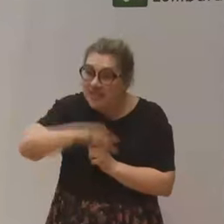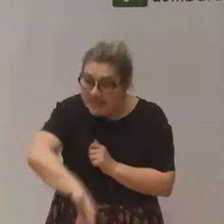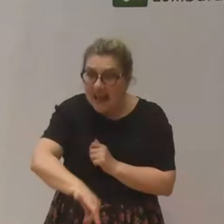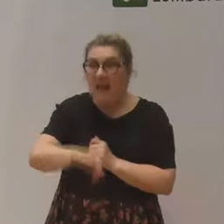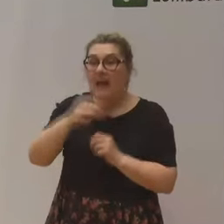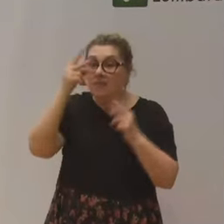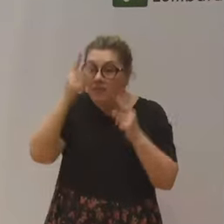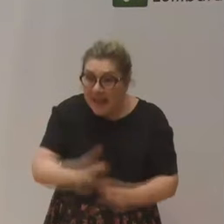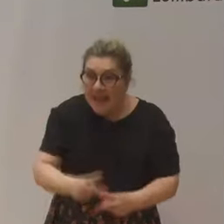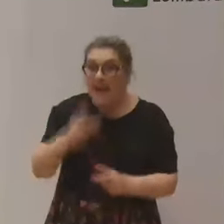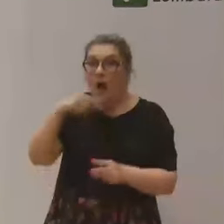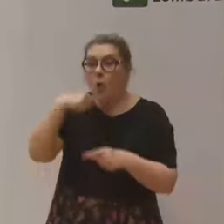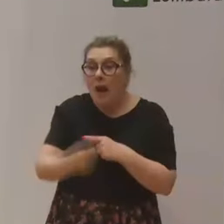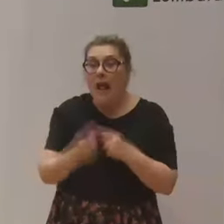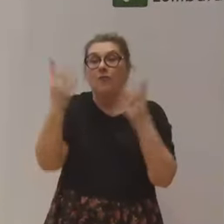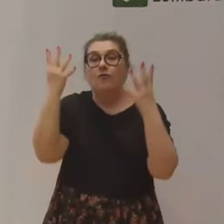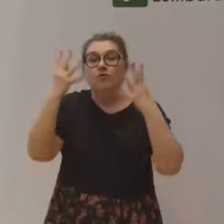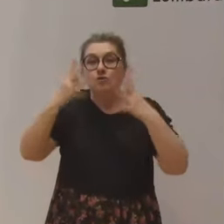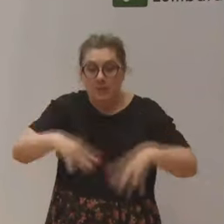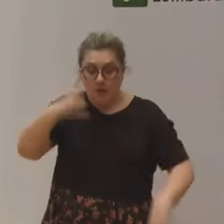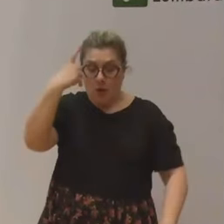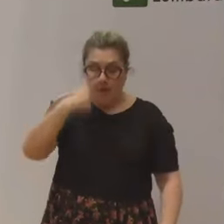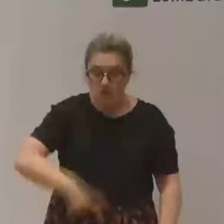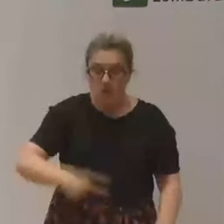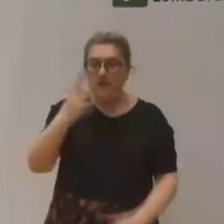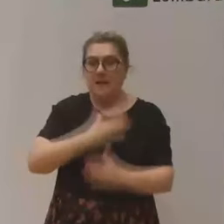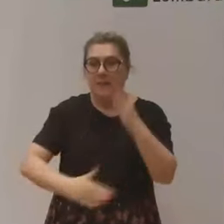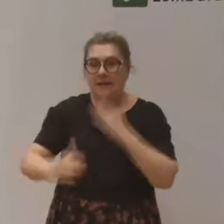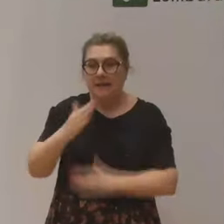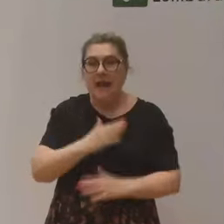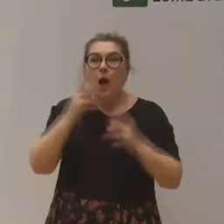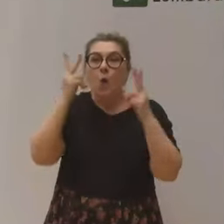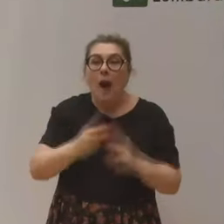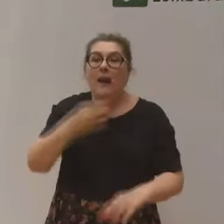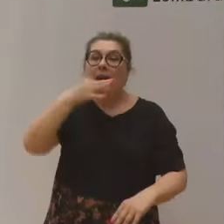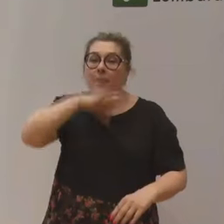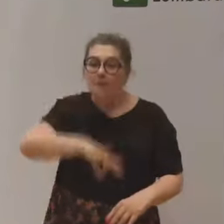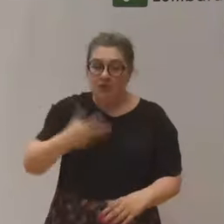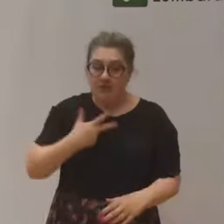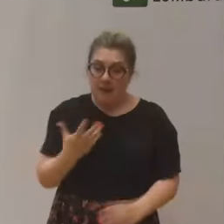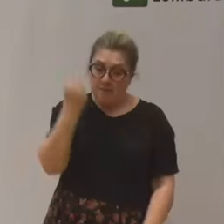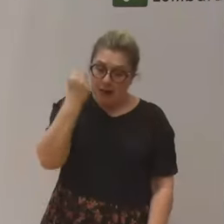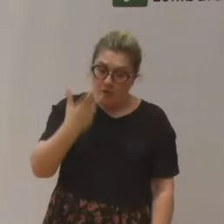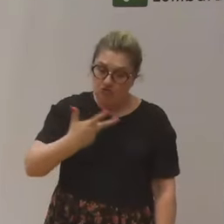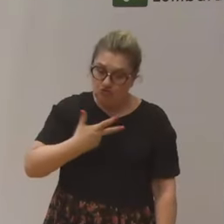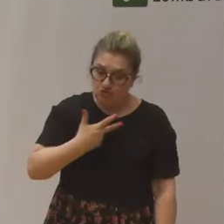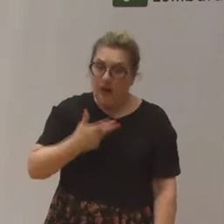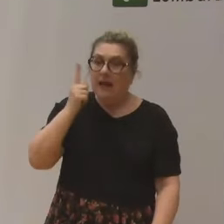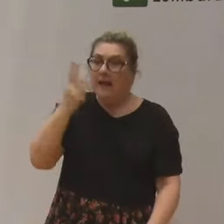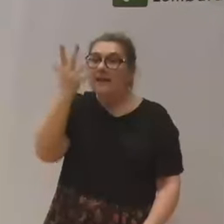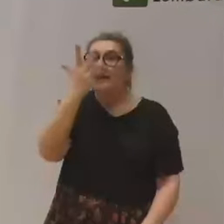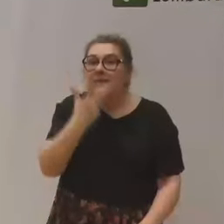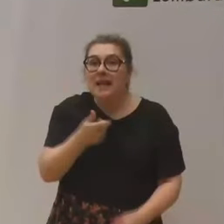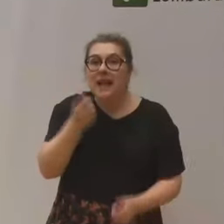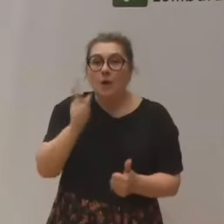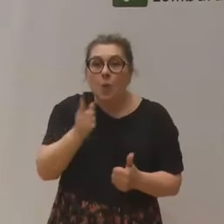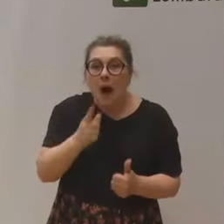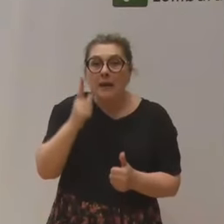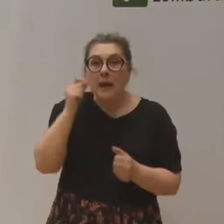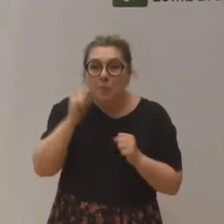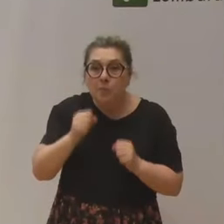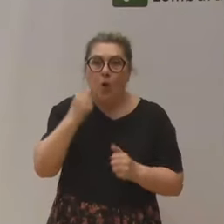le capacità, qual è il funzionamento della persona con disabilità, quali sono le capacità che può sviluppare, quali sono i suoi desideri,